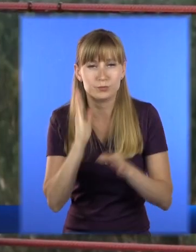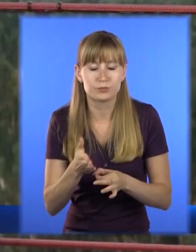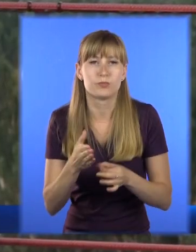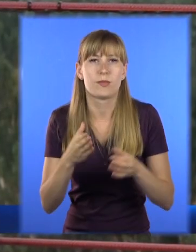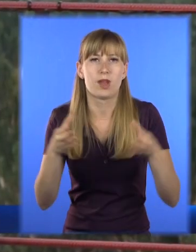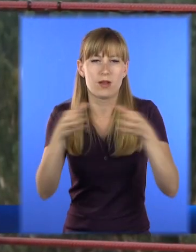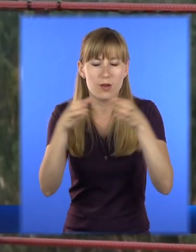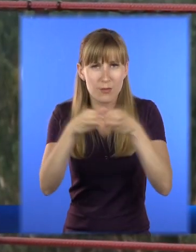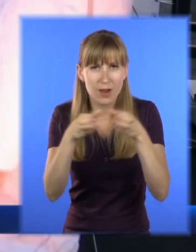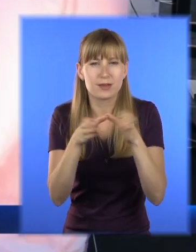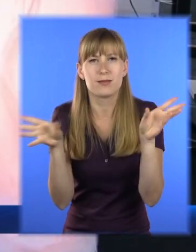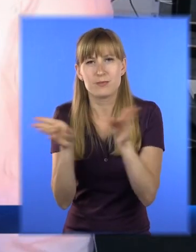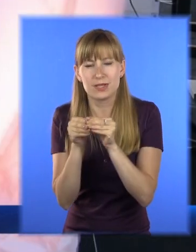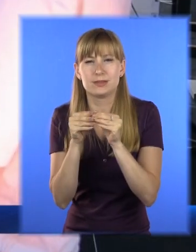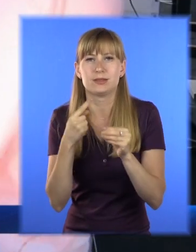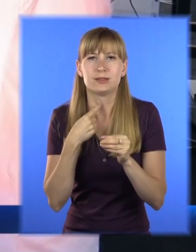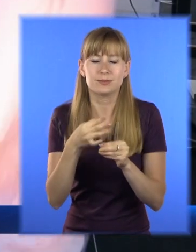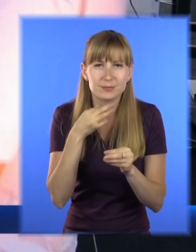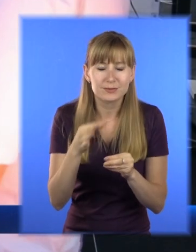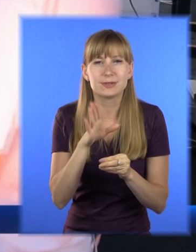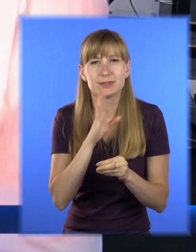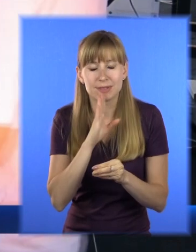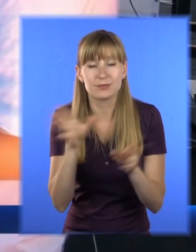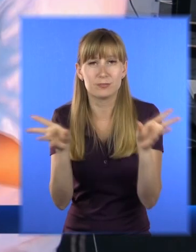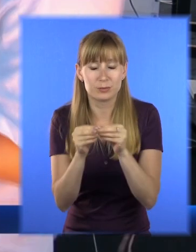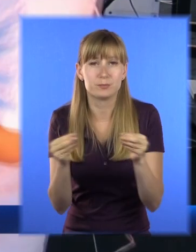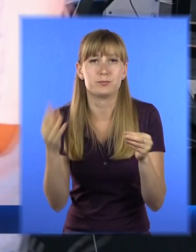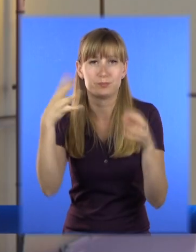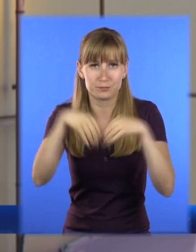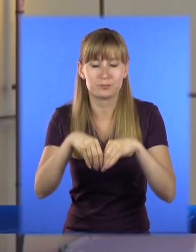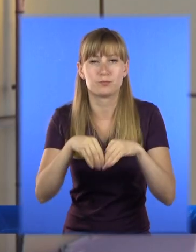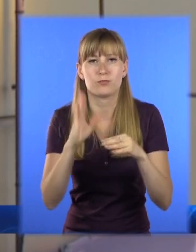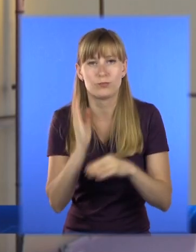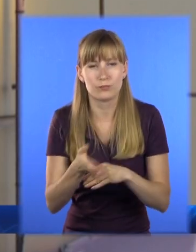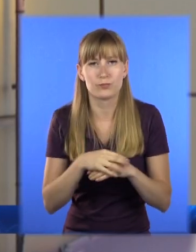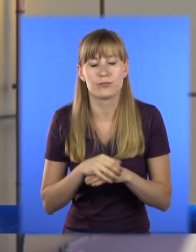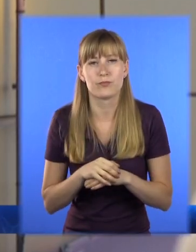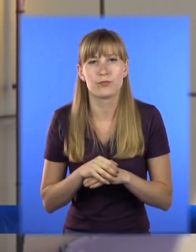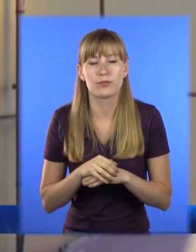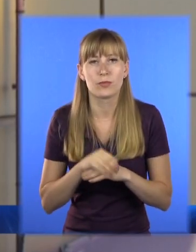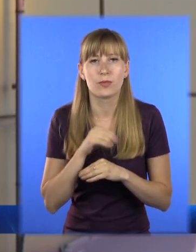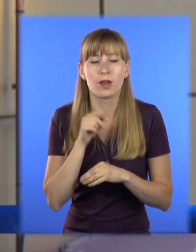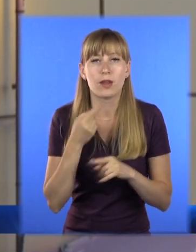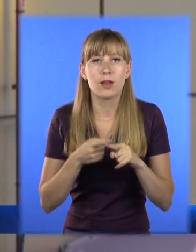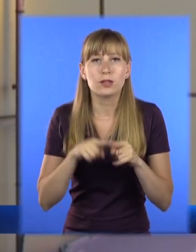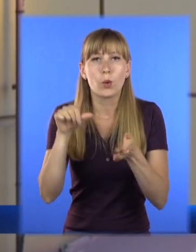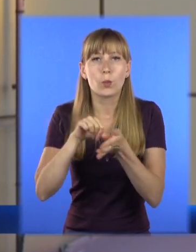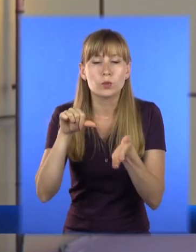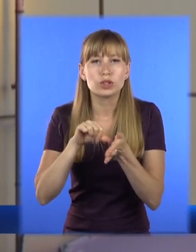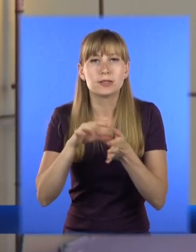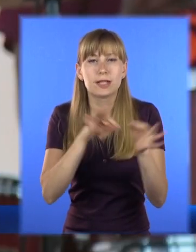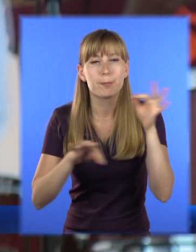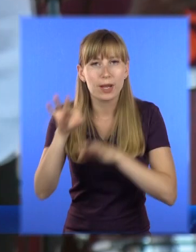«Godzilla Project» з Ольгою Лукачовою і репером «Where is a Jerry». «Godzilla Project» грає вже давно і заявили про себе як